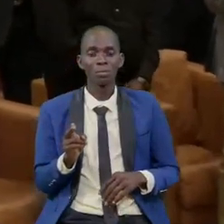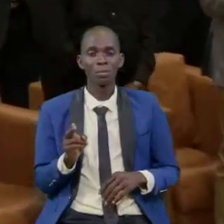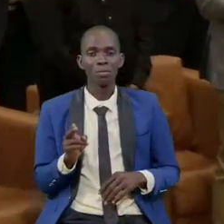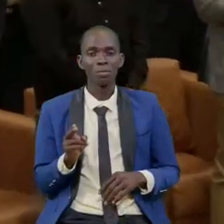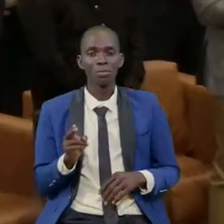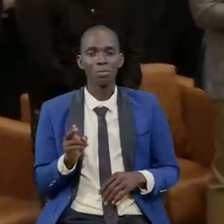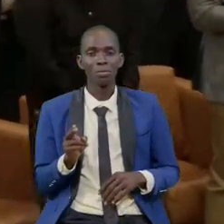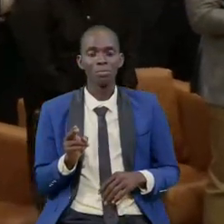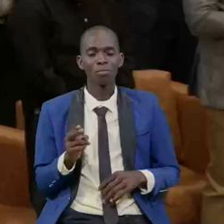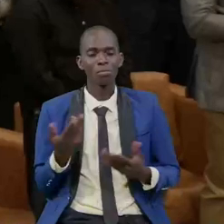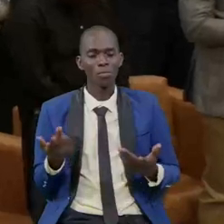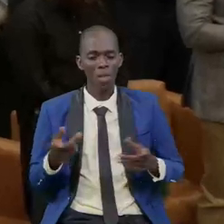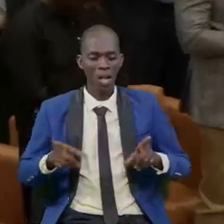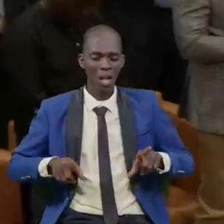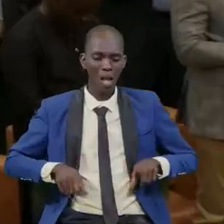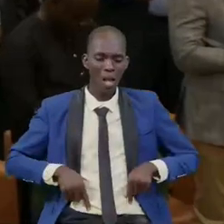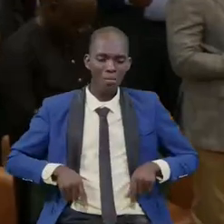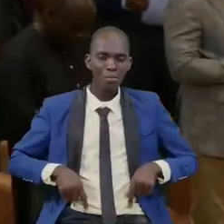ces choses